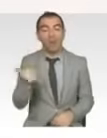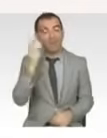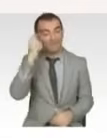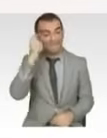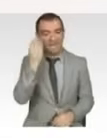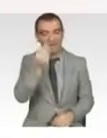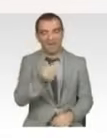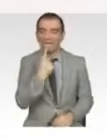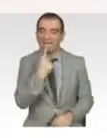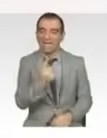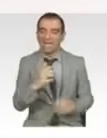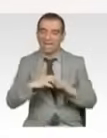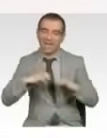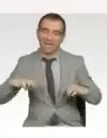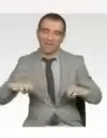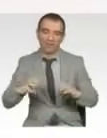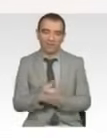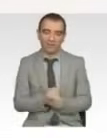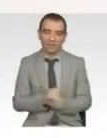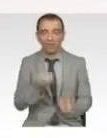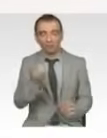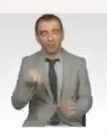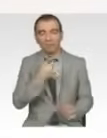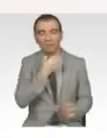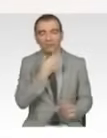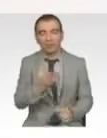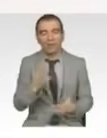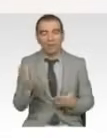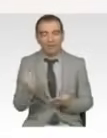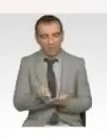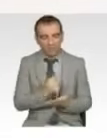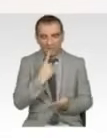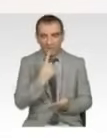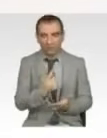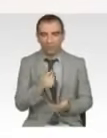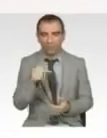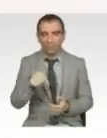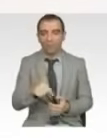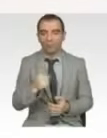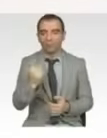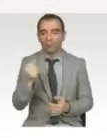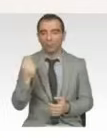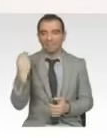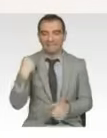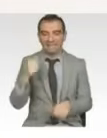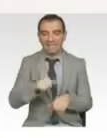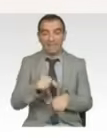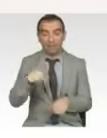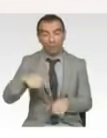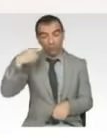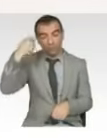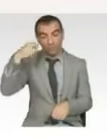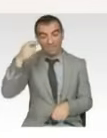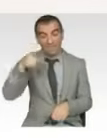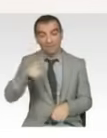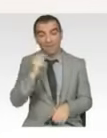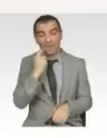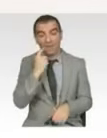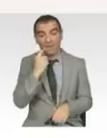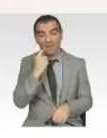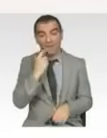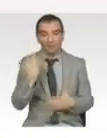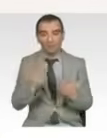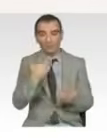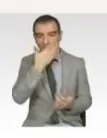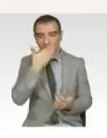verdik diyerek ayrılacaklar. Ne güzel. Çok teşekkür ediyoruz. Teşekkür başarılar diliyoruz. Ve buradan bir kez daha bu filme, hele